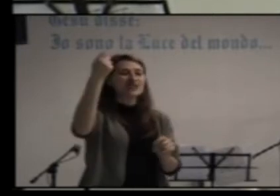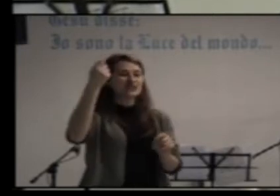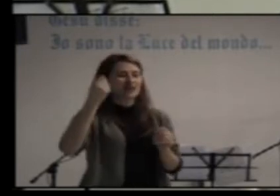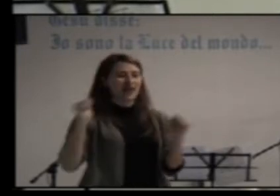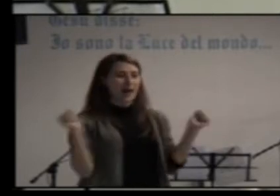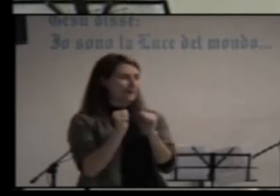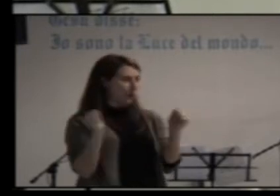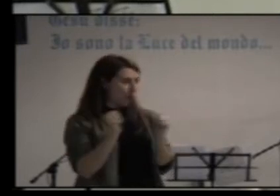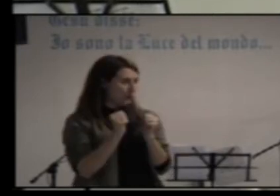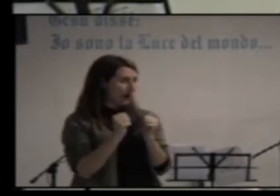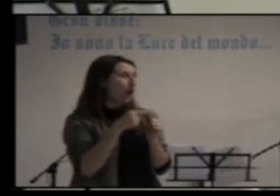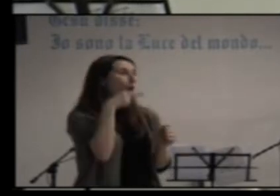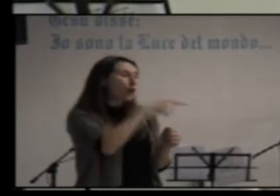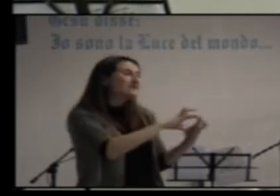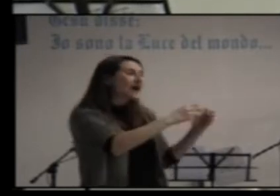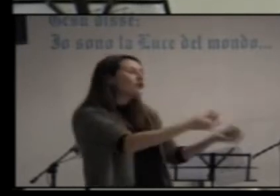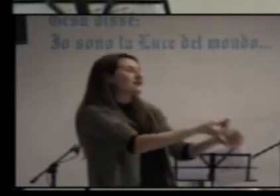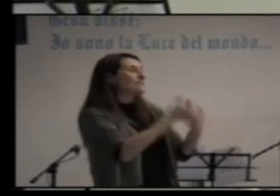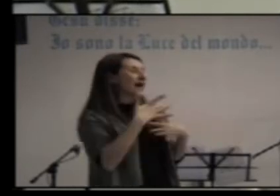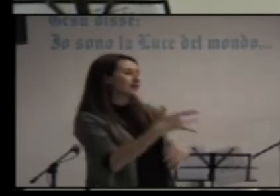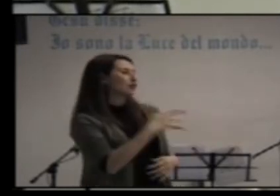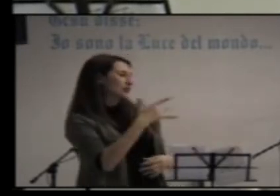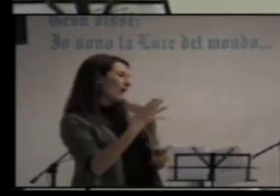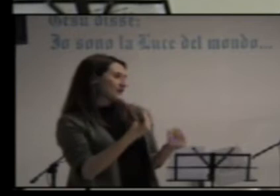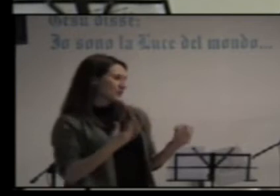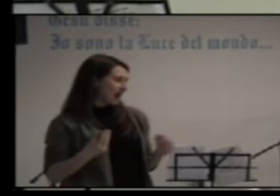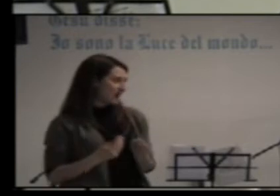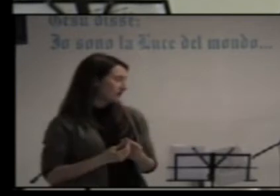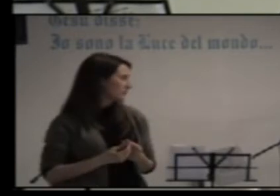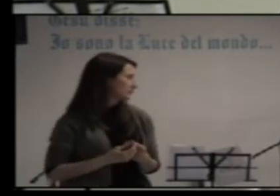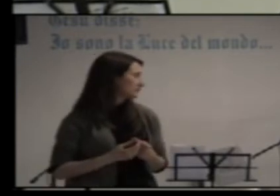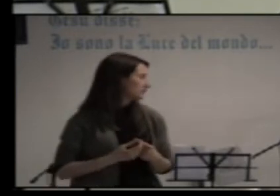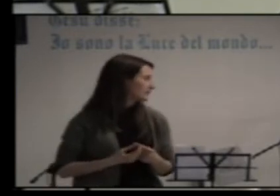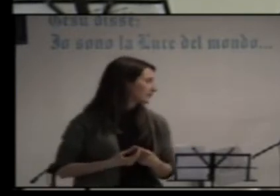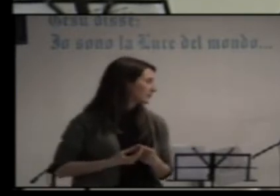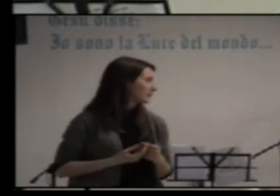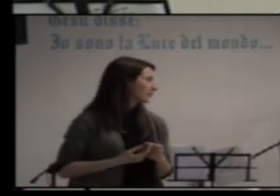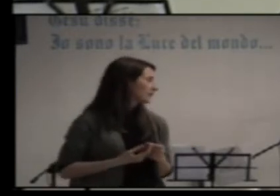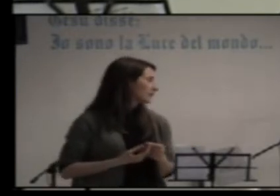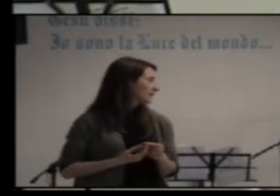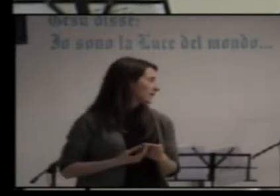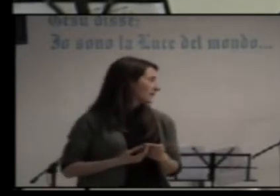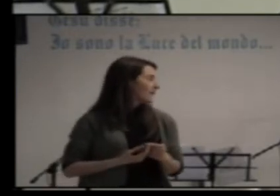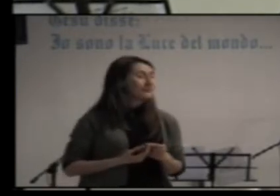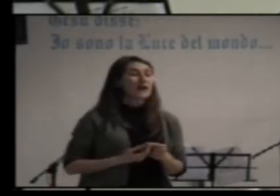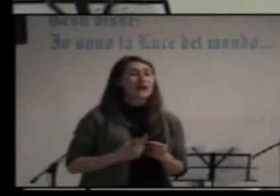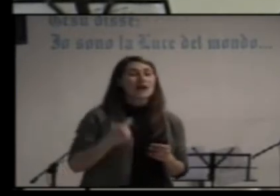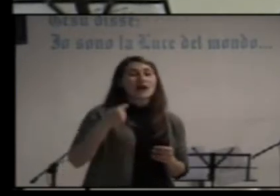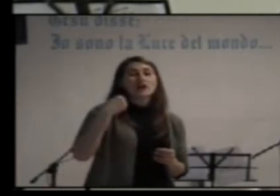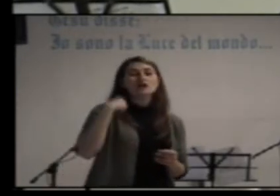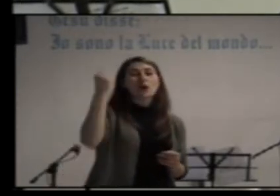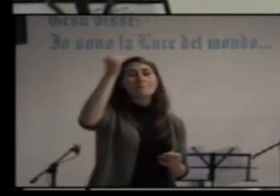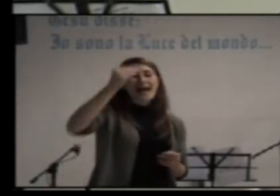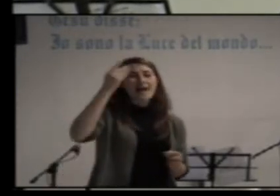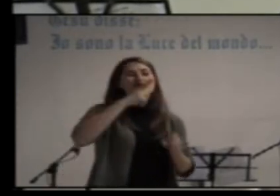il mio cuore in un modo veramente particolare. Ed è qualcosa che io penso nessuno